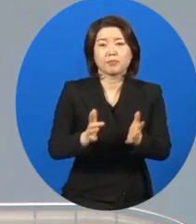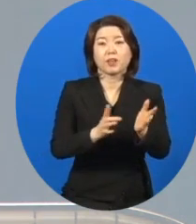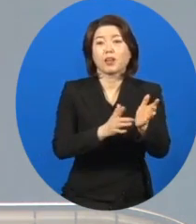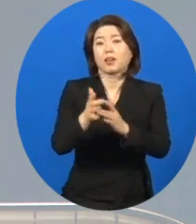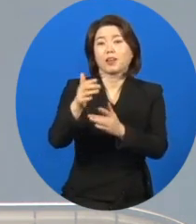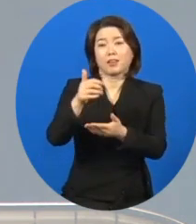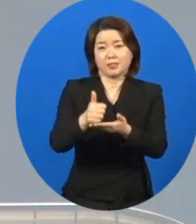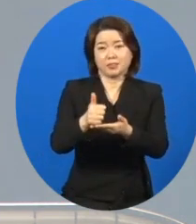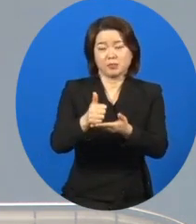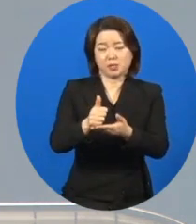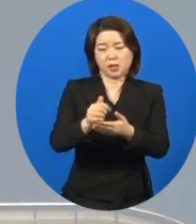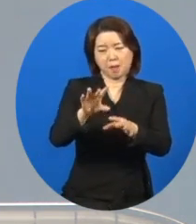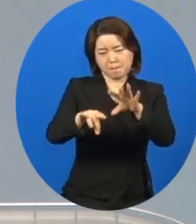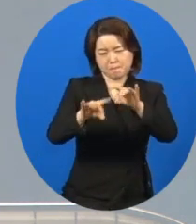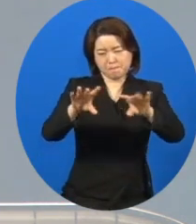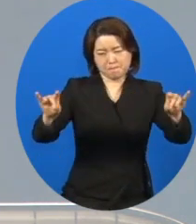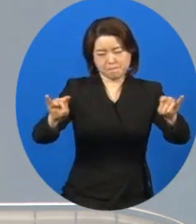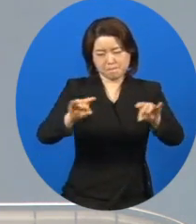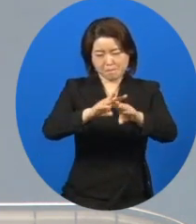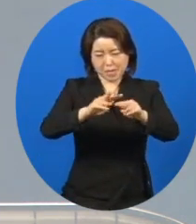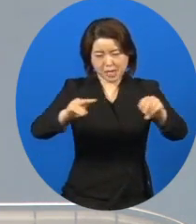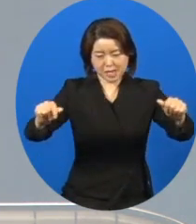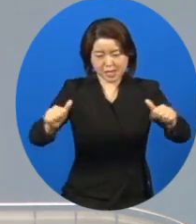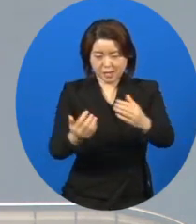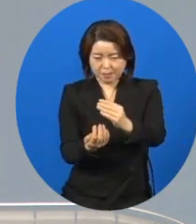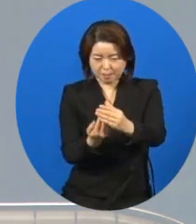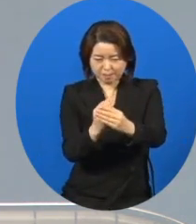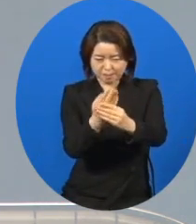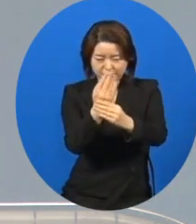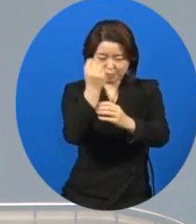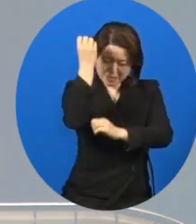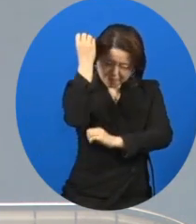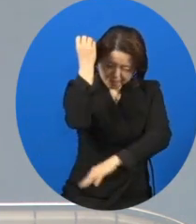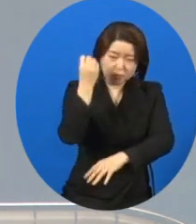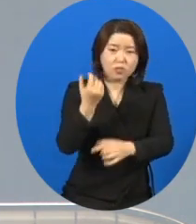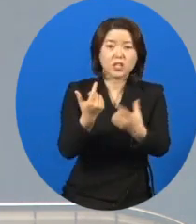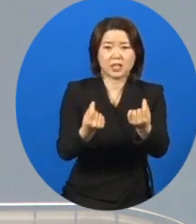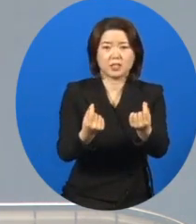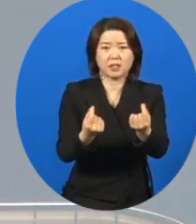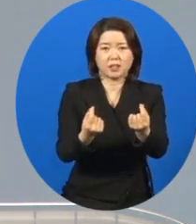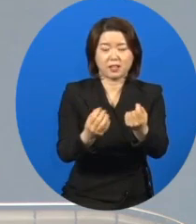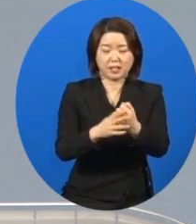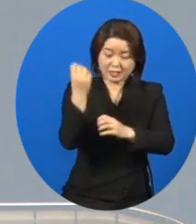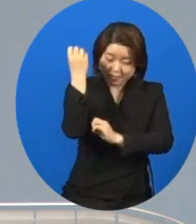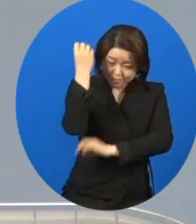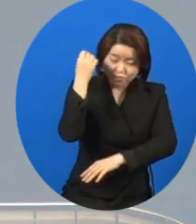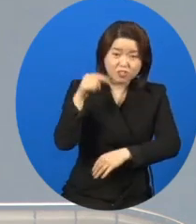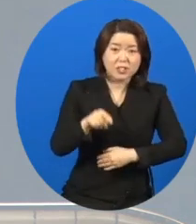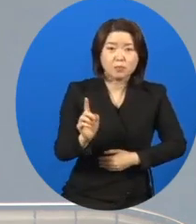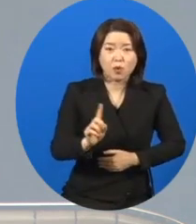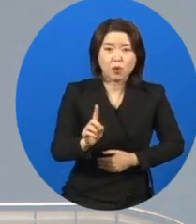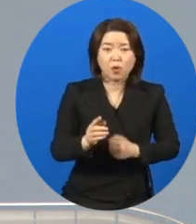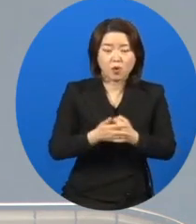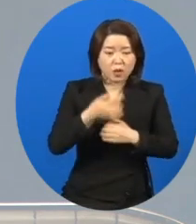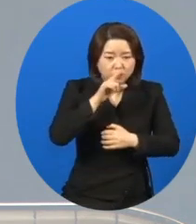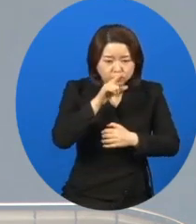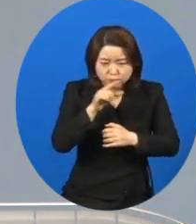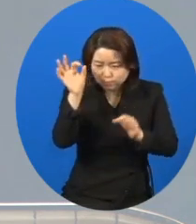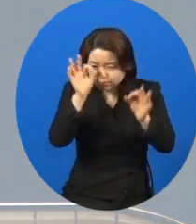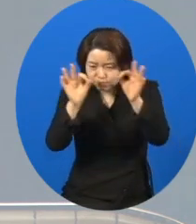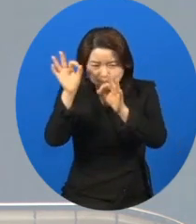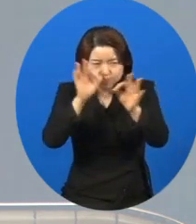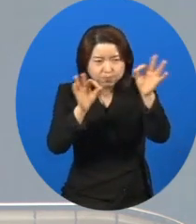예수님이 아주 메마른 땅에서 자라나는 식물의 뿌리 같아서, 다시 말하면 그 뿌리가 물을 찾아서